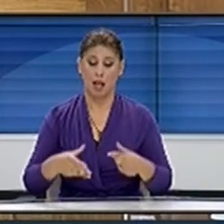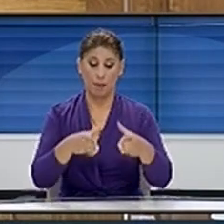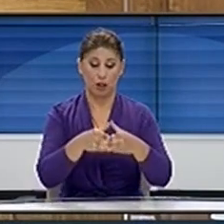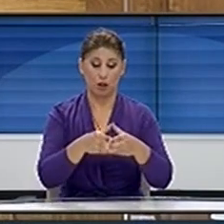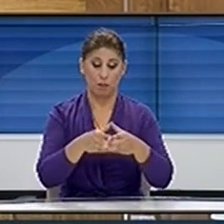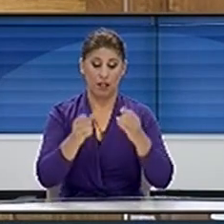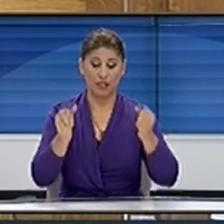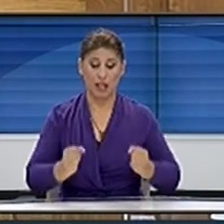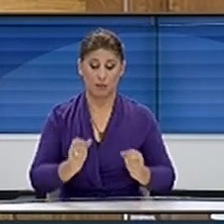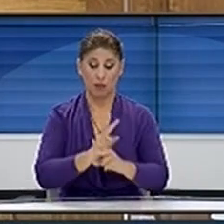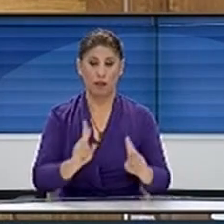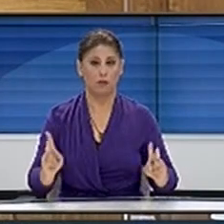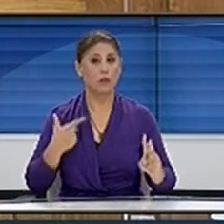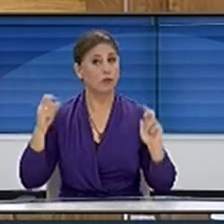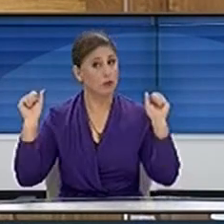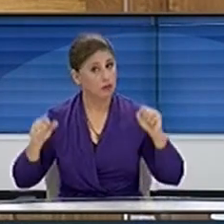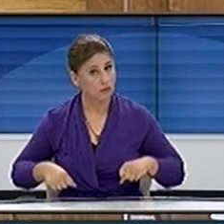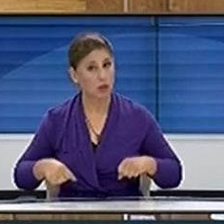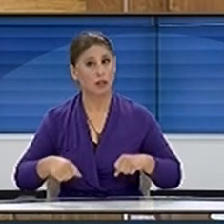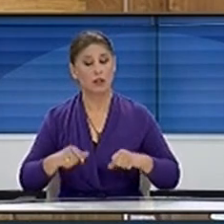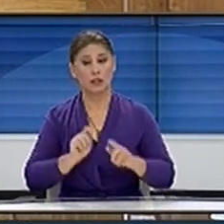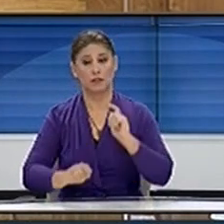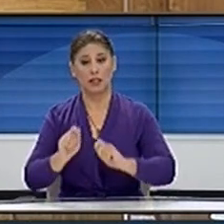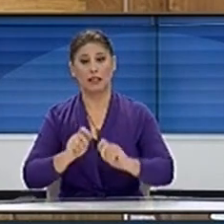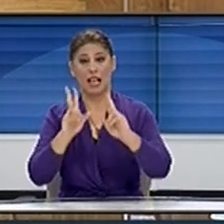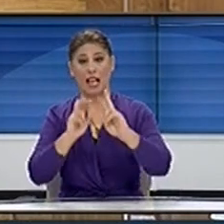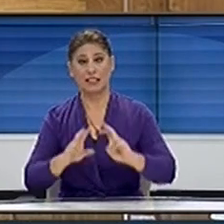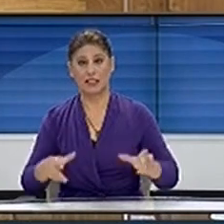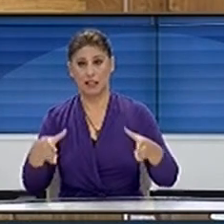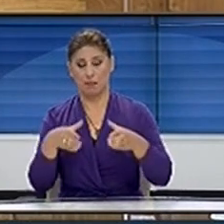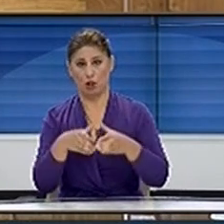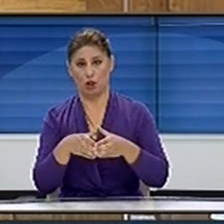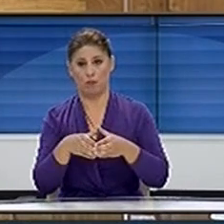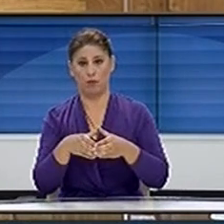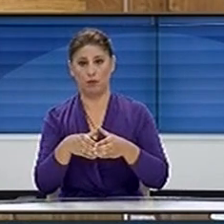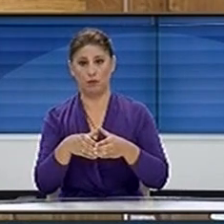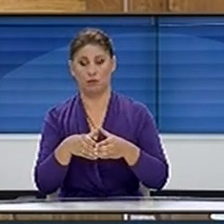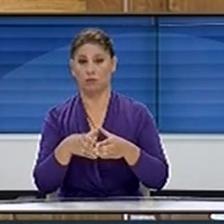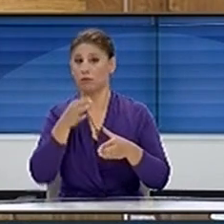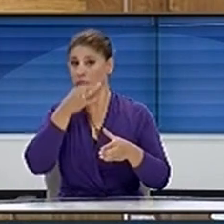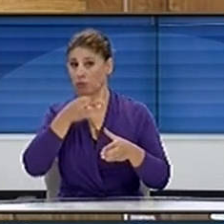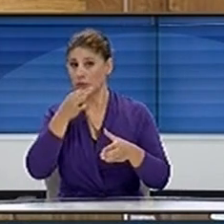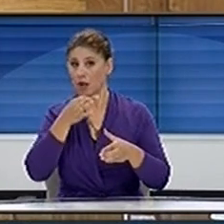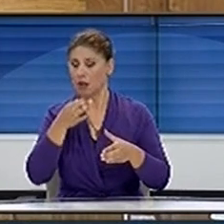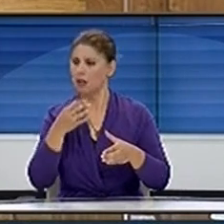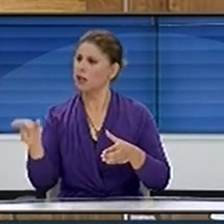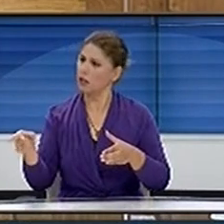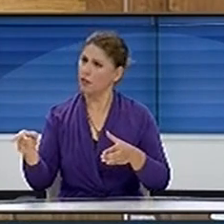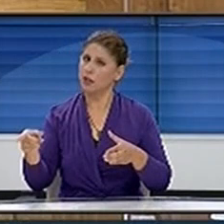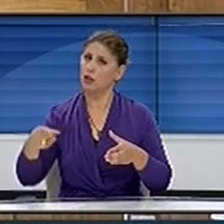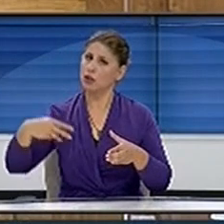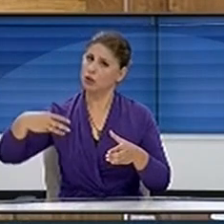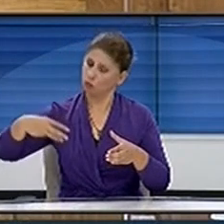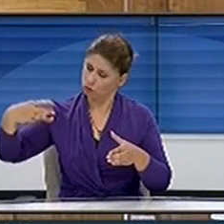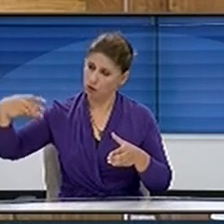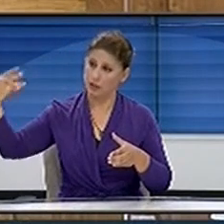Διαφάνειας, και συμφώνησα προφανώς να συγκροτηθεί Εξεταστική Επιτροπή με εισήγηση της μειοψηφίας, ένα